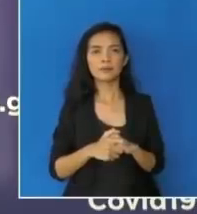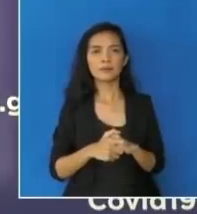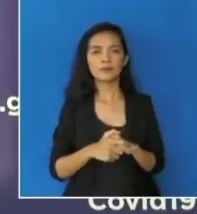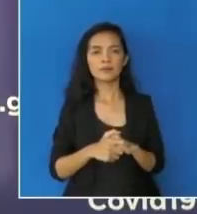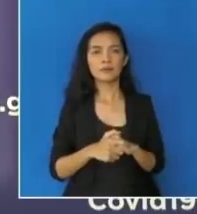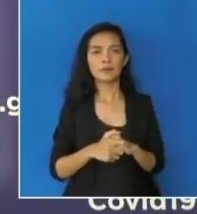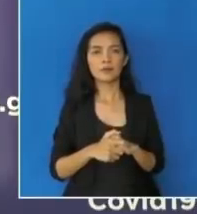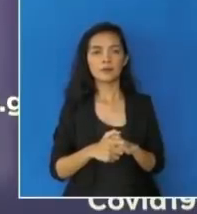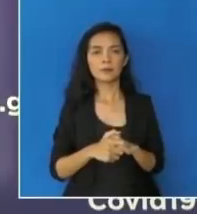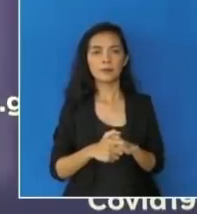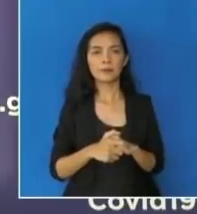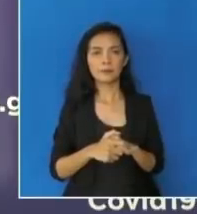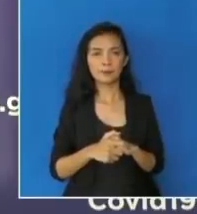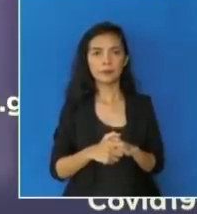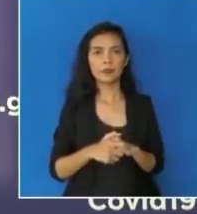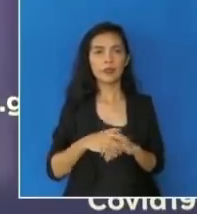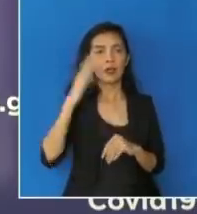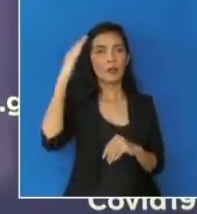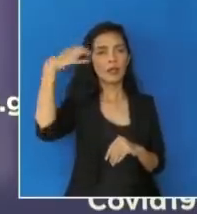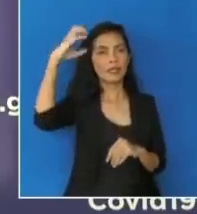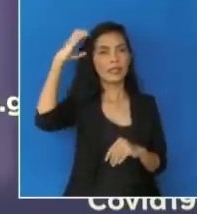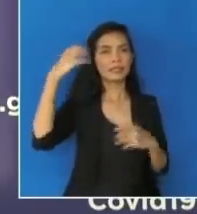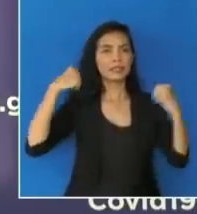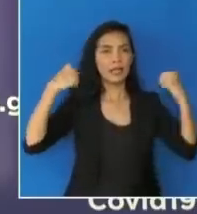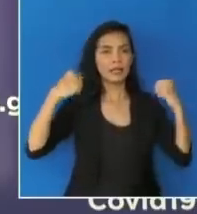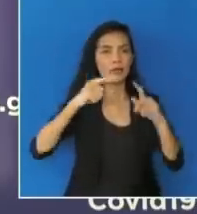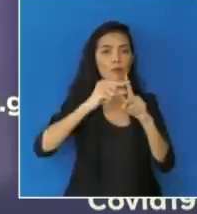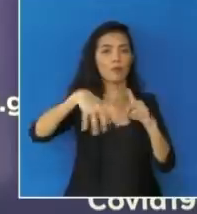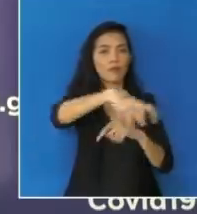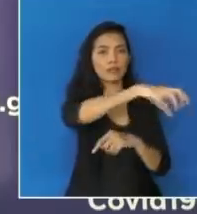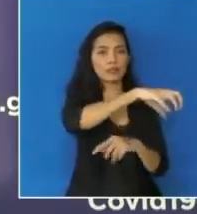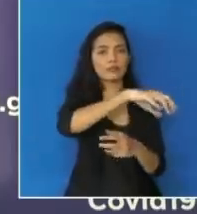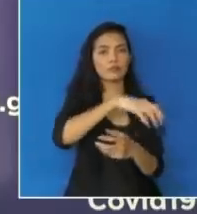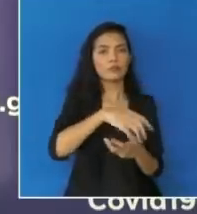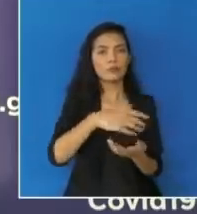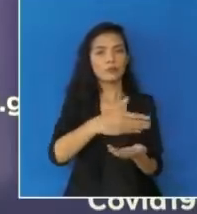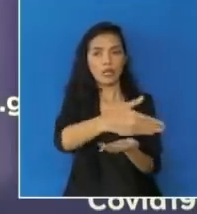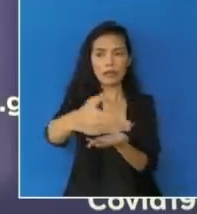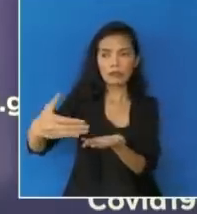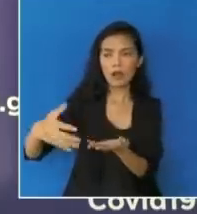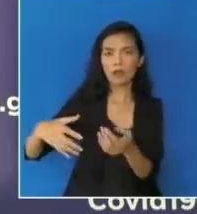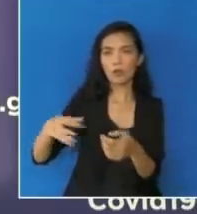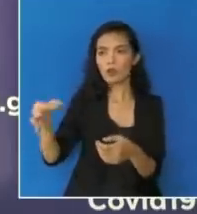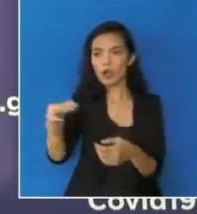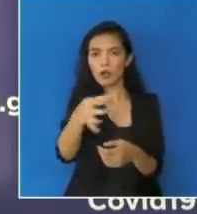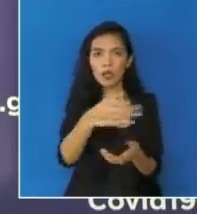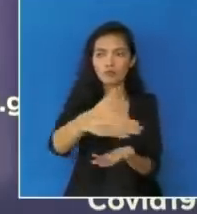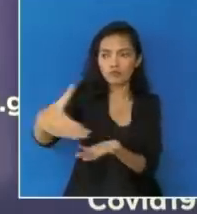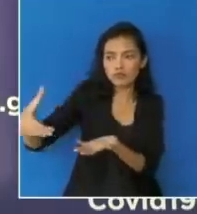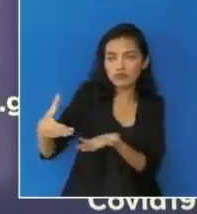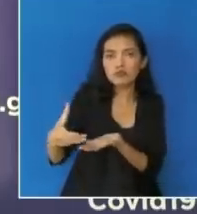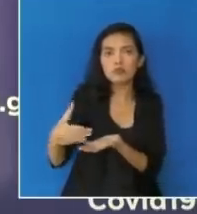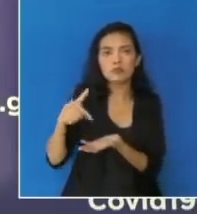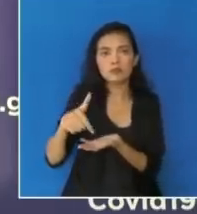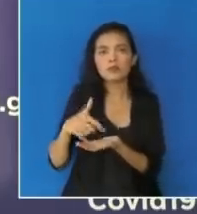Akumulasi laporan dari para kepala dinas kesehatan di provinsi yang menghimpun data dari kabupaten kota,